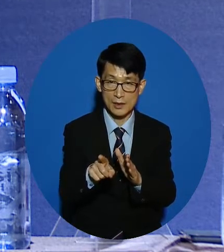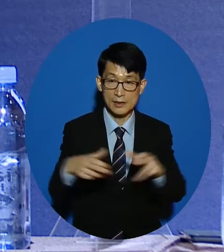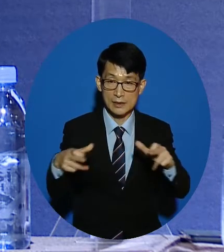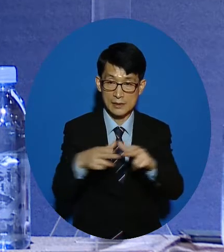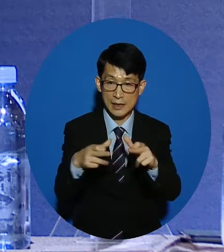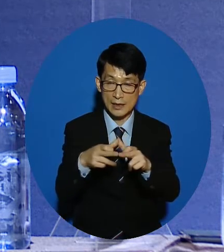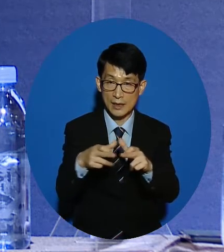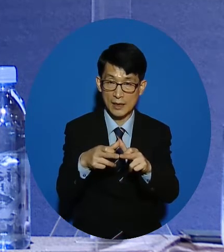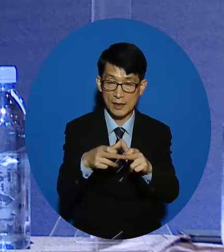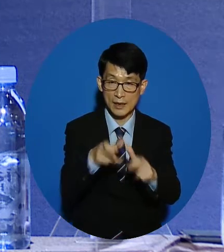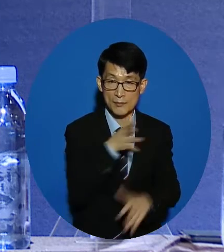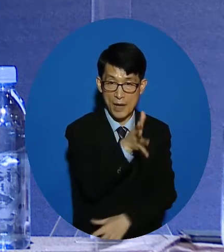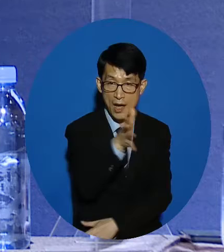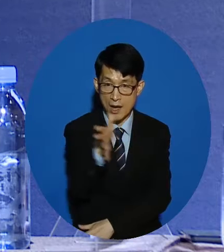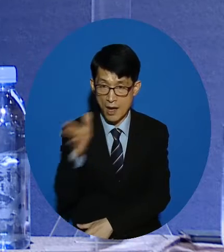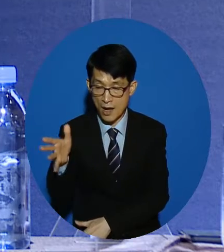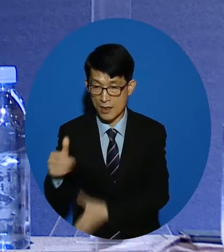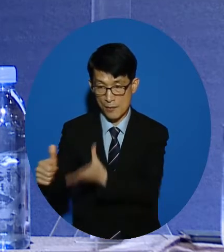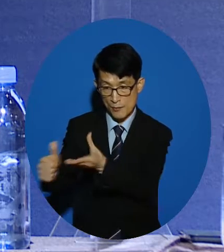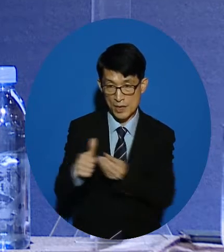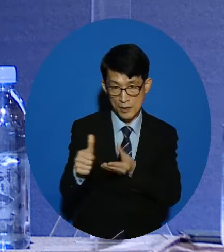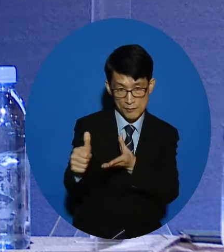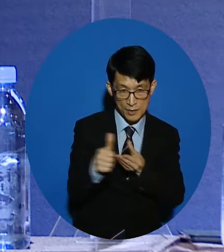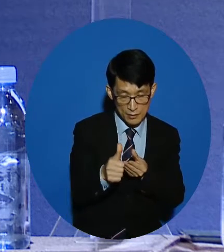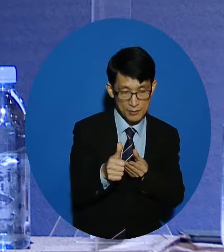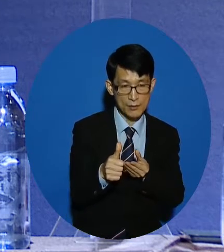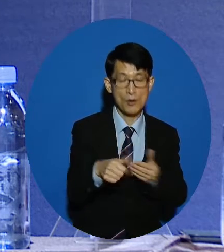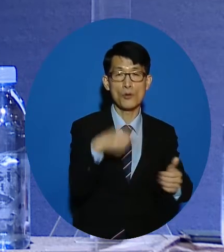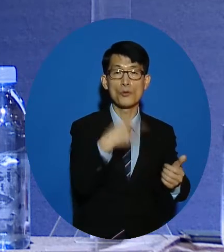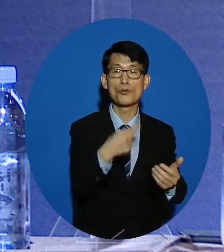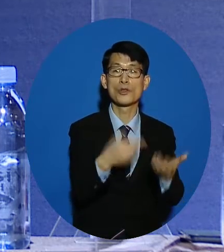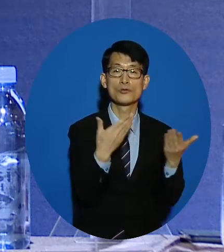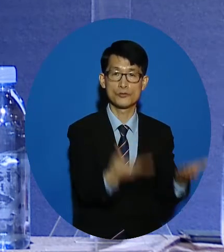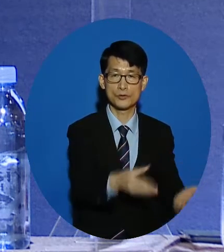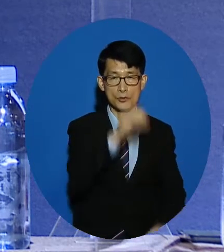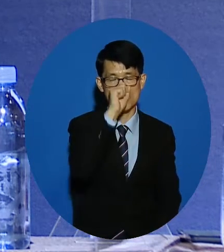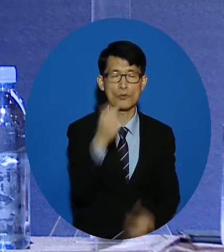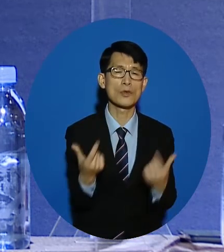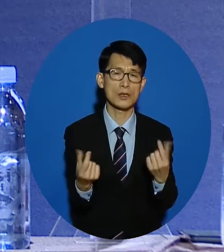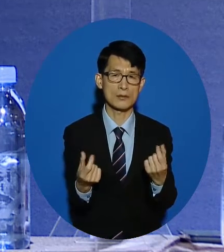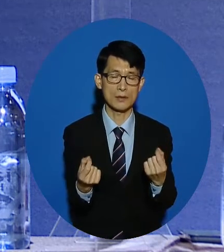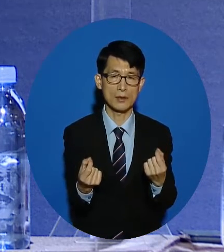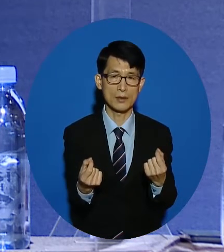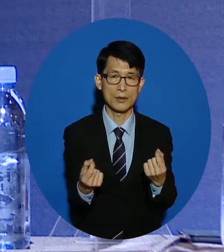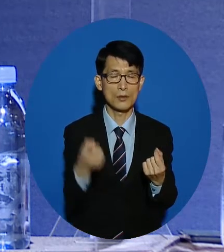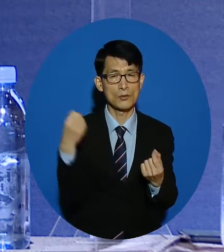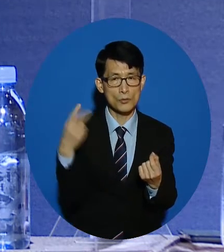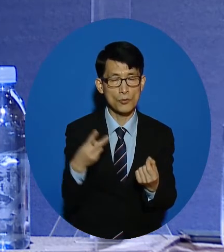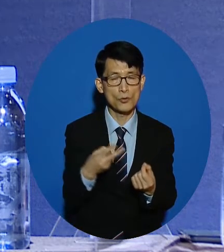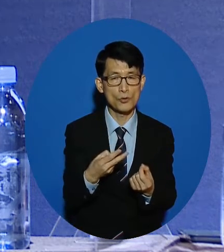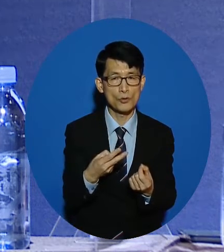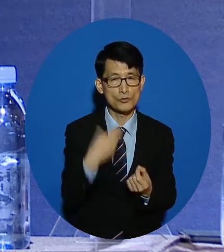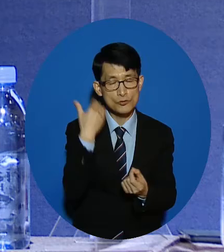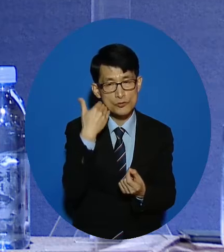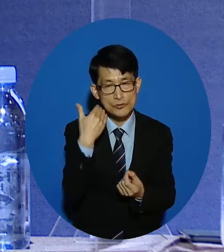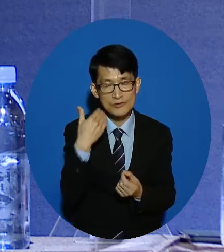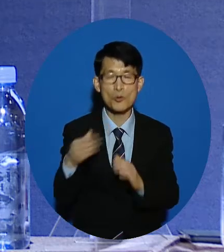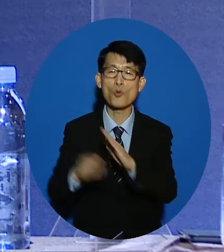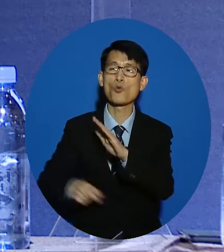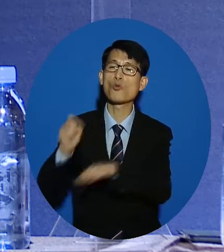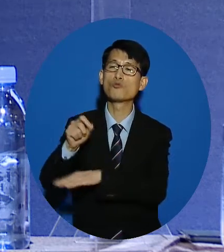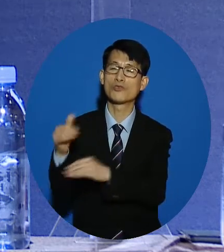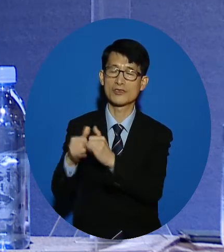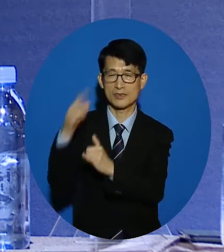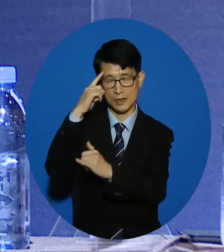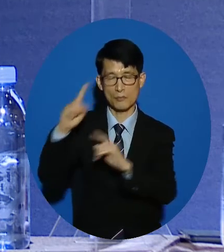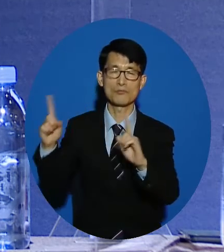인식을 개선을 하도록 운영을 해야 하고 그 가장 중요한 대상은 공무원이다. 말씀은